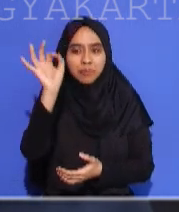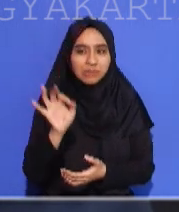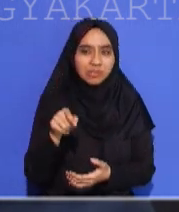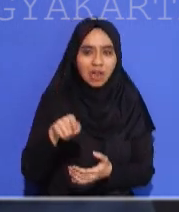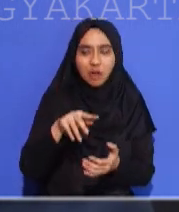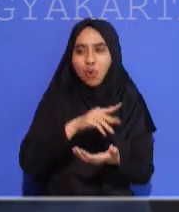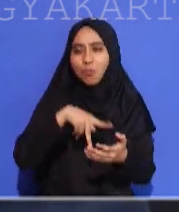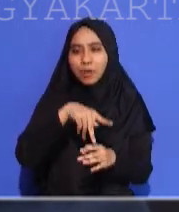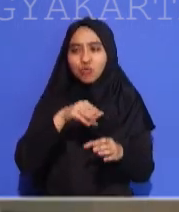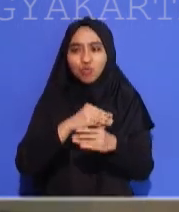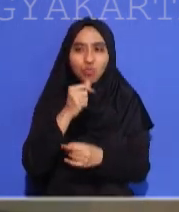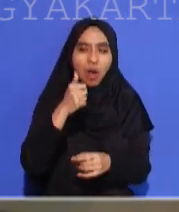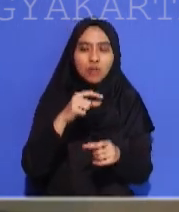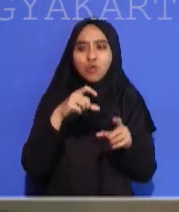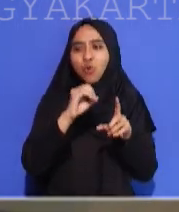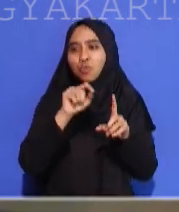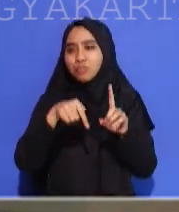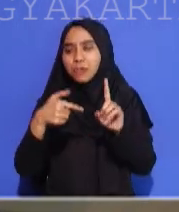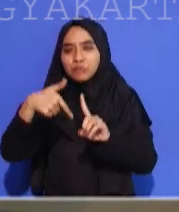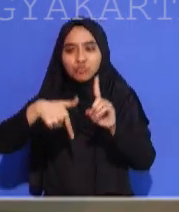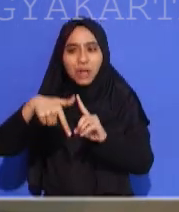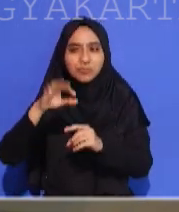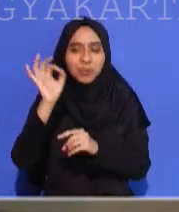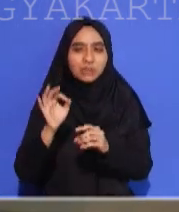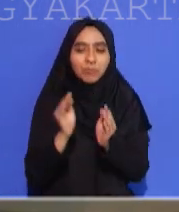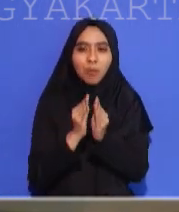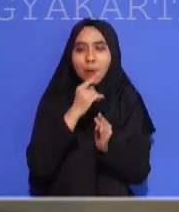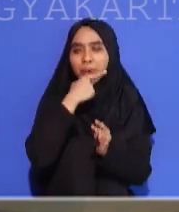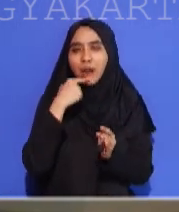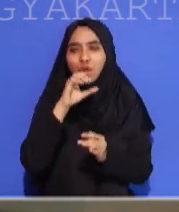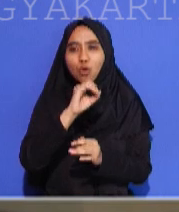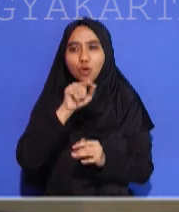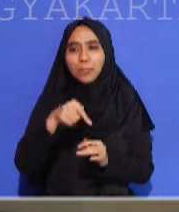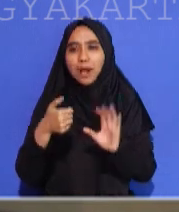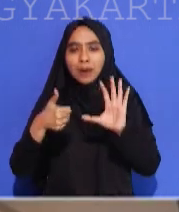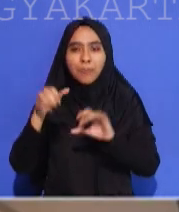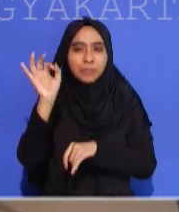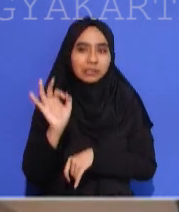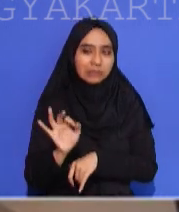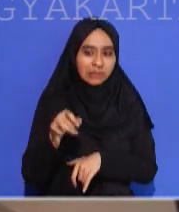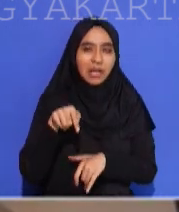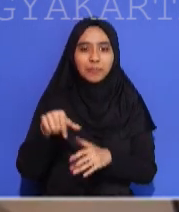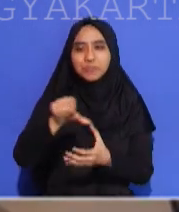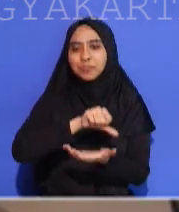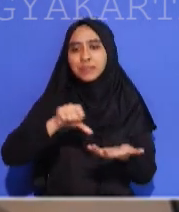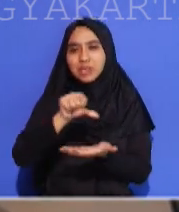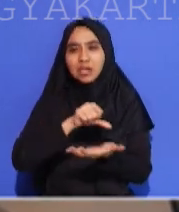sebesar 0,17% bawang merah 0,06% nyag G